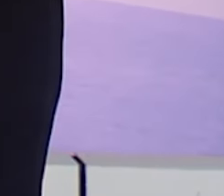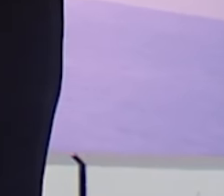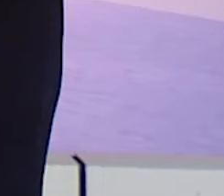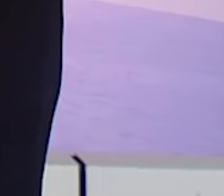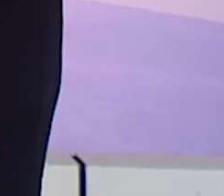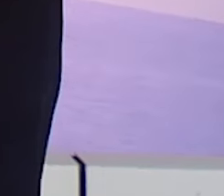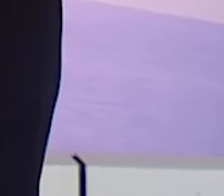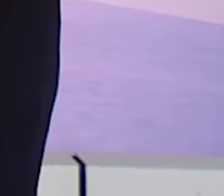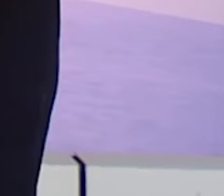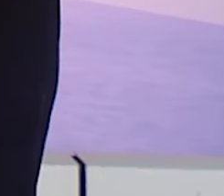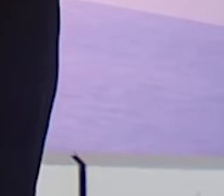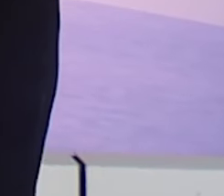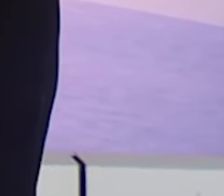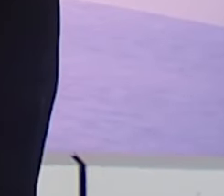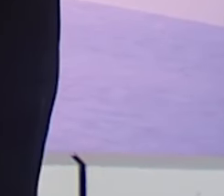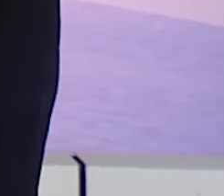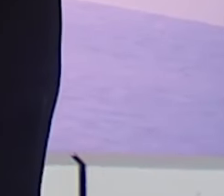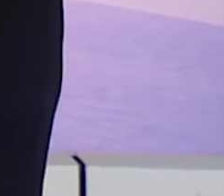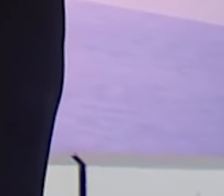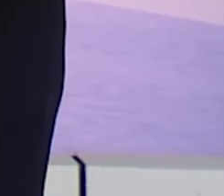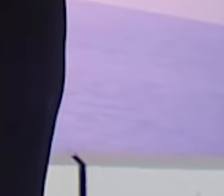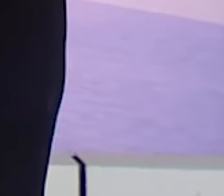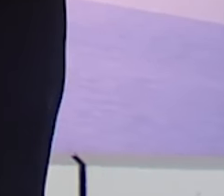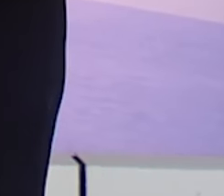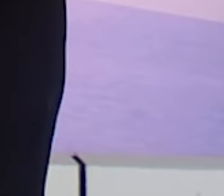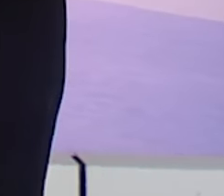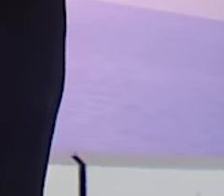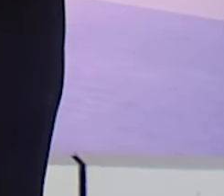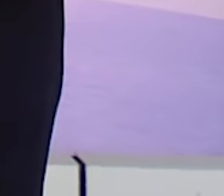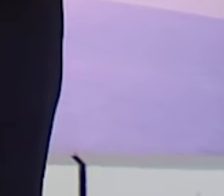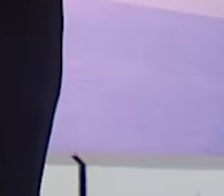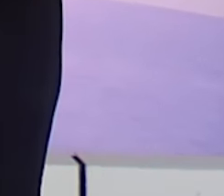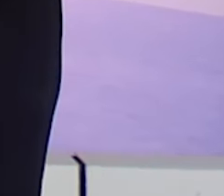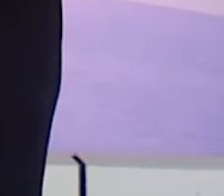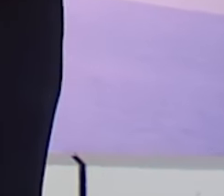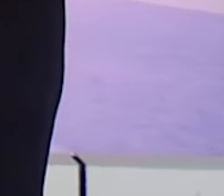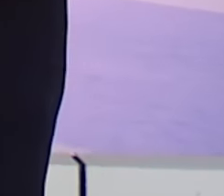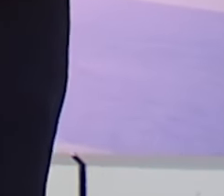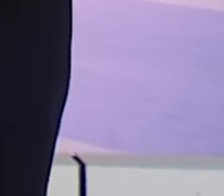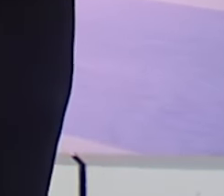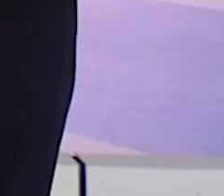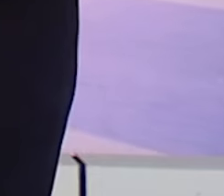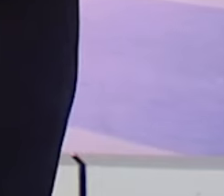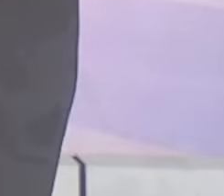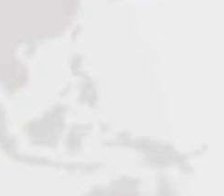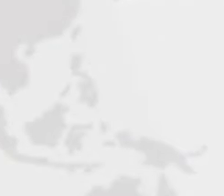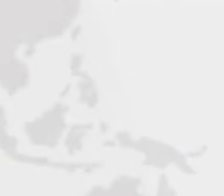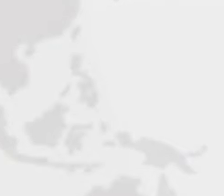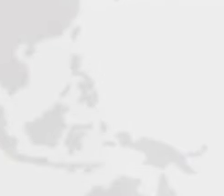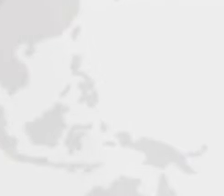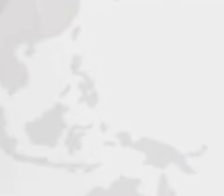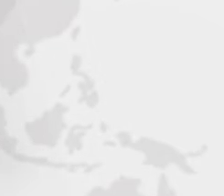maging una sa saksi. Mag-subscribe sa GMA Integrated News sa YouTube para sa iba't ibang balita.